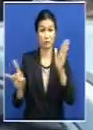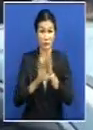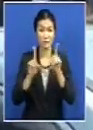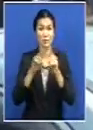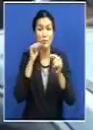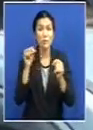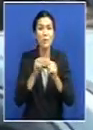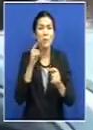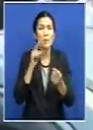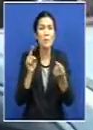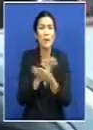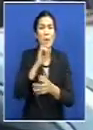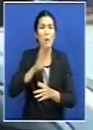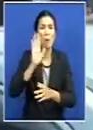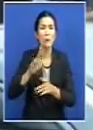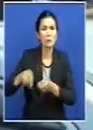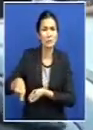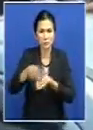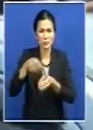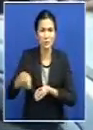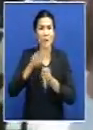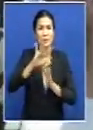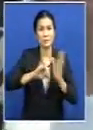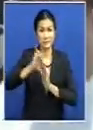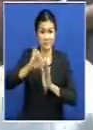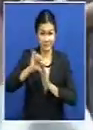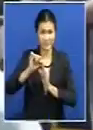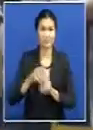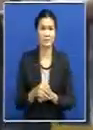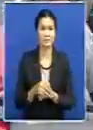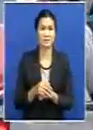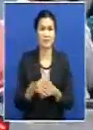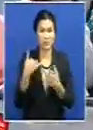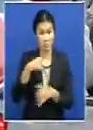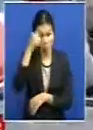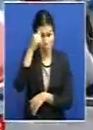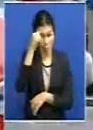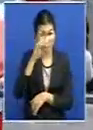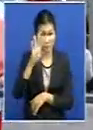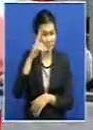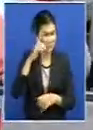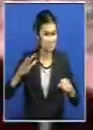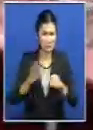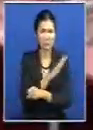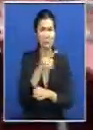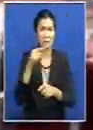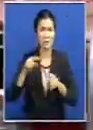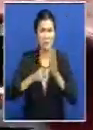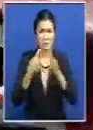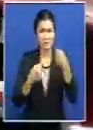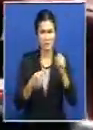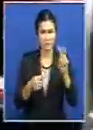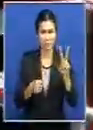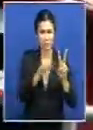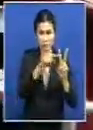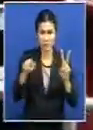คะสำหรับประเพณีปีใหม่เมืองหรือว่าเทศกาลวันสงกรานต์เมืองเชียงใหม่ค่ะเขจัดมาถึง 4วันเต็มนะคะตั้งแต่วันที่ 12ถึง